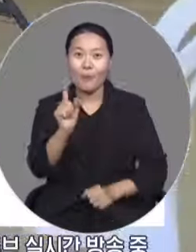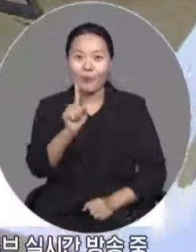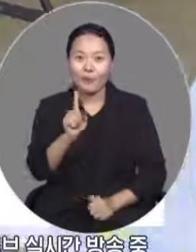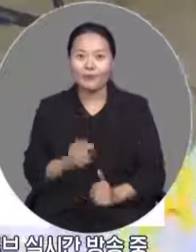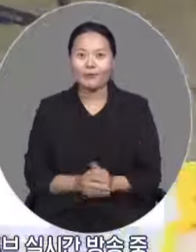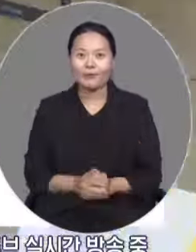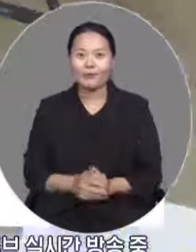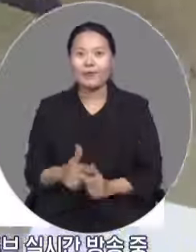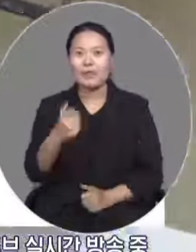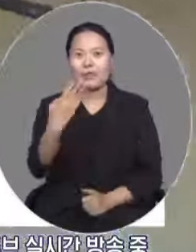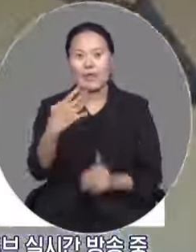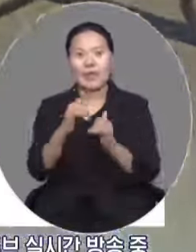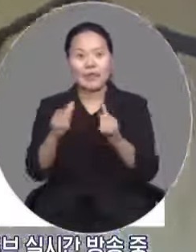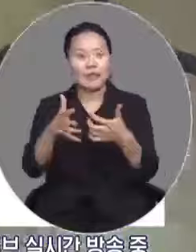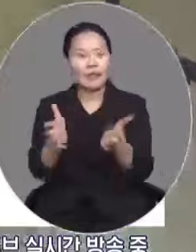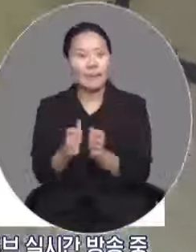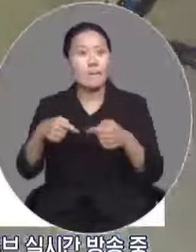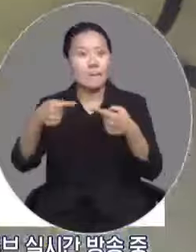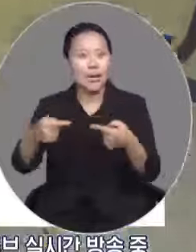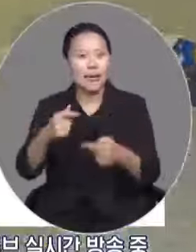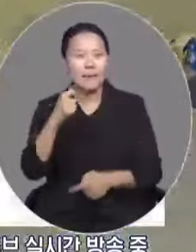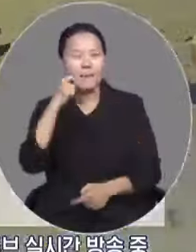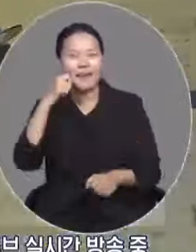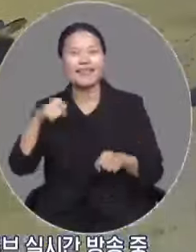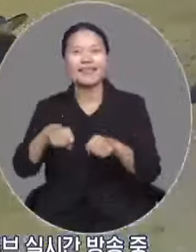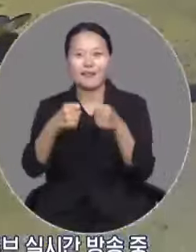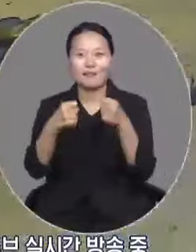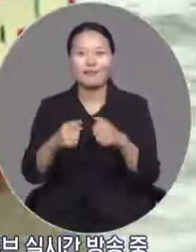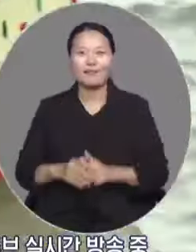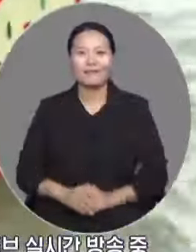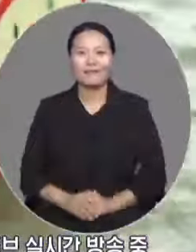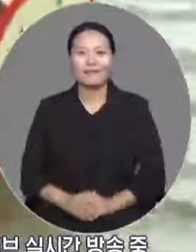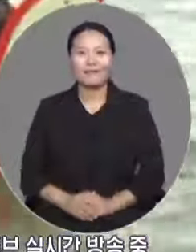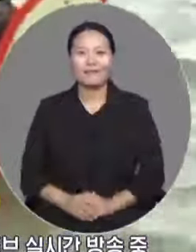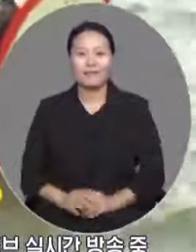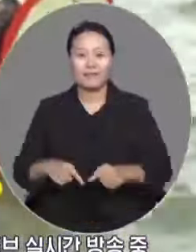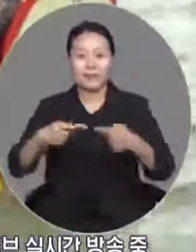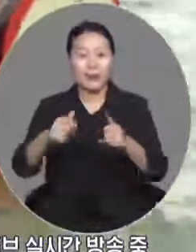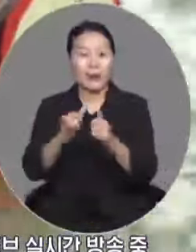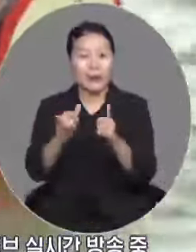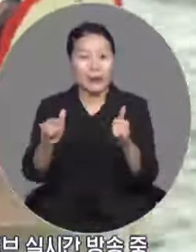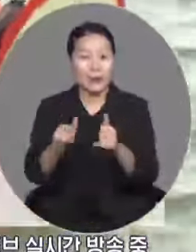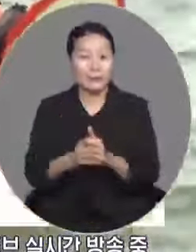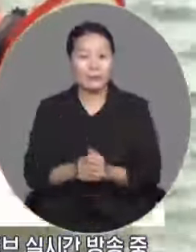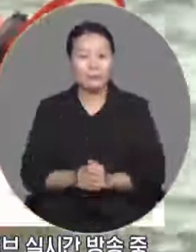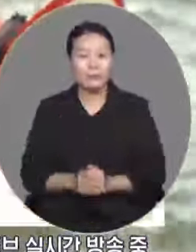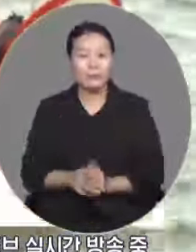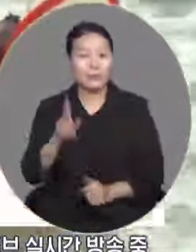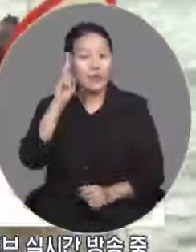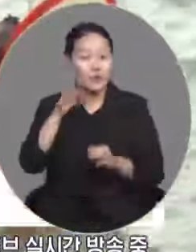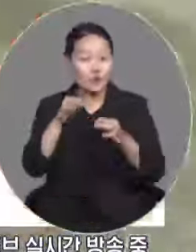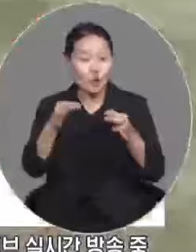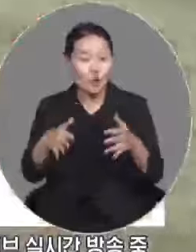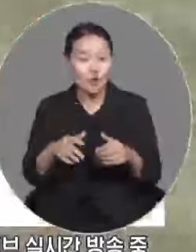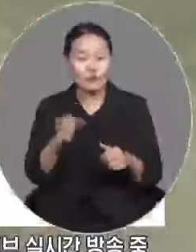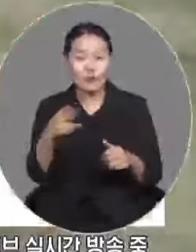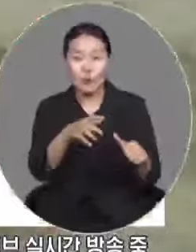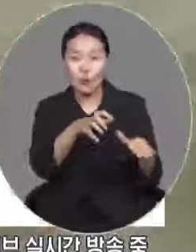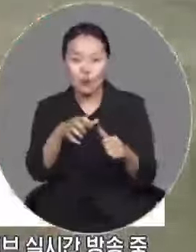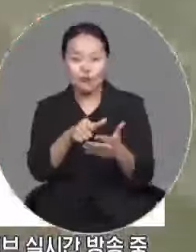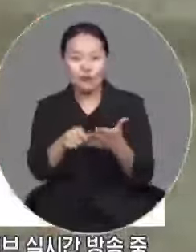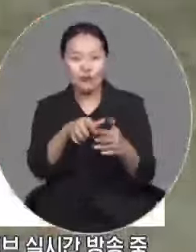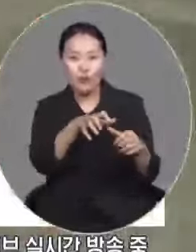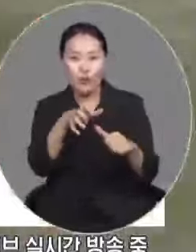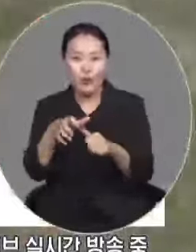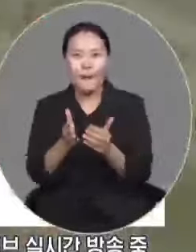콘테스트에는 무려 74팀이 참가해 인기를 실감케 합니다. 참가자들은 토일 이틀간 재활용품을 활용해